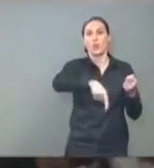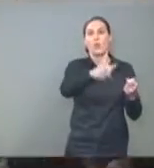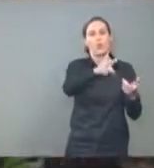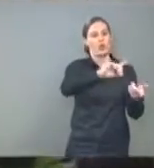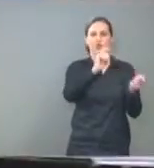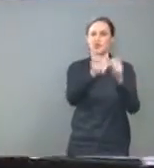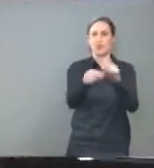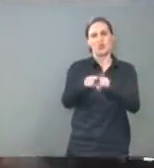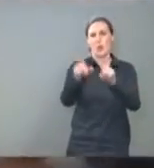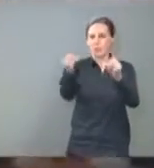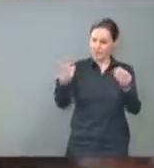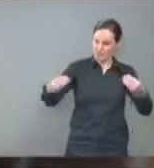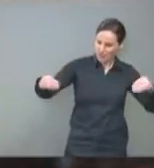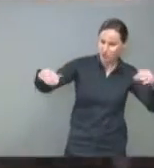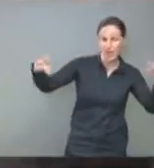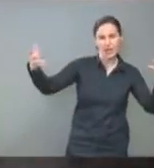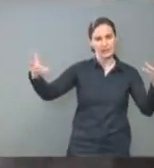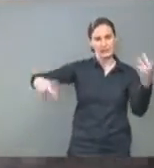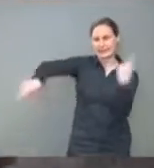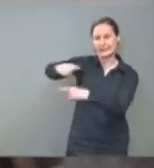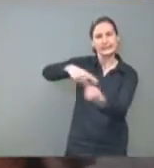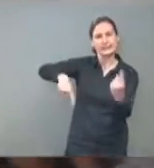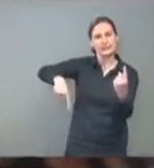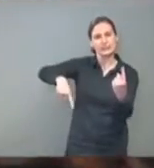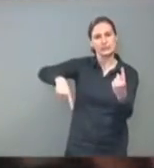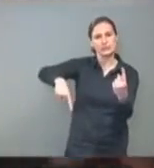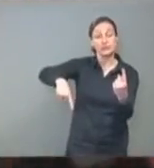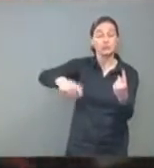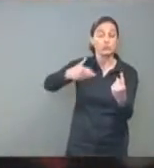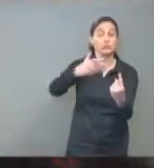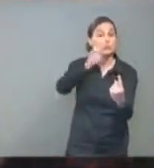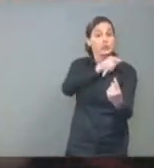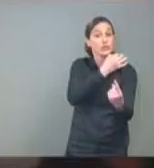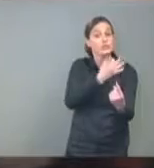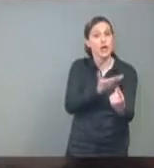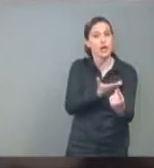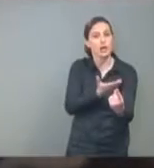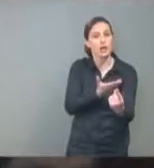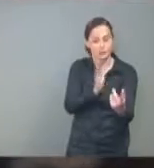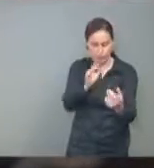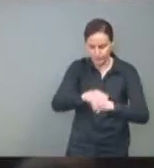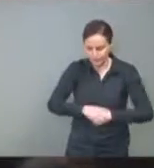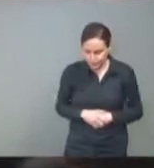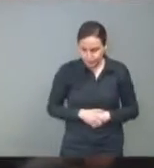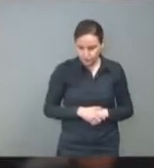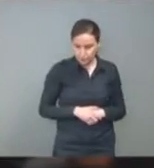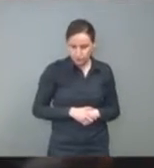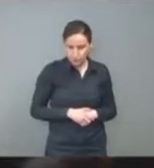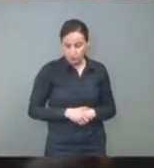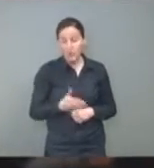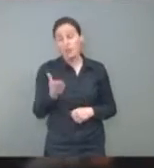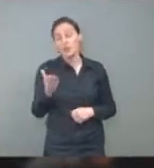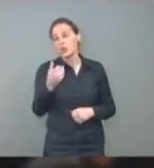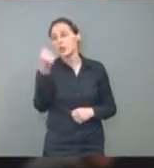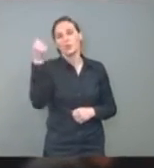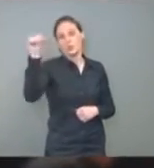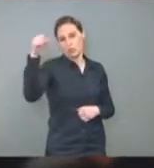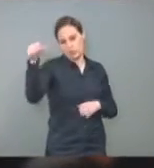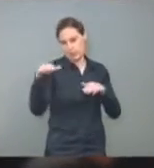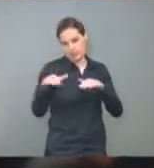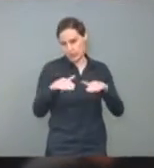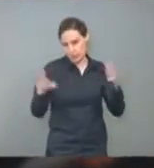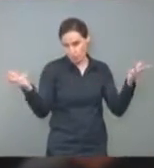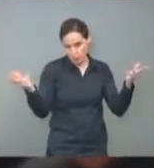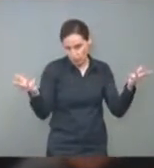ça. Une bonne façon de faire, c'est d'étaler. Aujourd'hui, il y a 5 tranches d'impôts. Vous le savez ça, hein? Bon, il y a